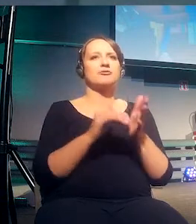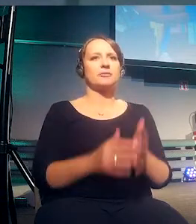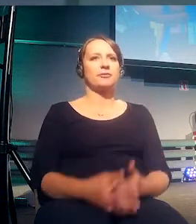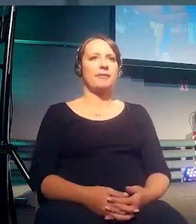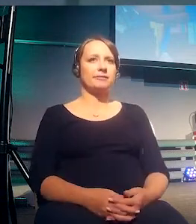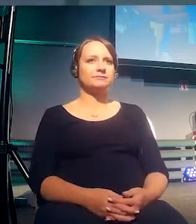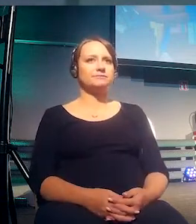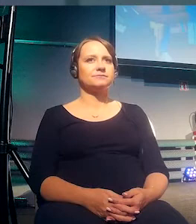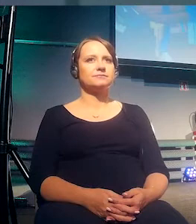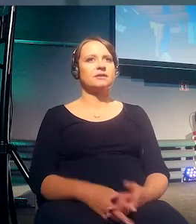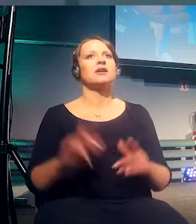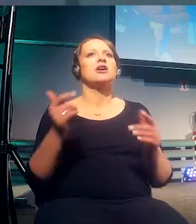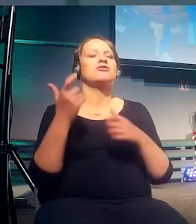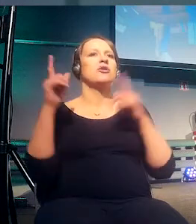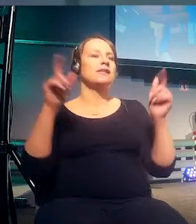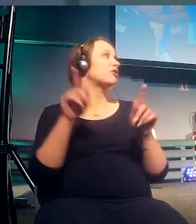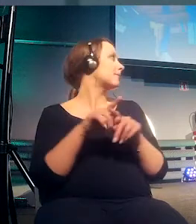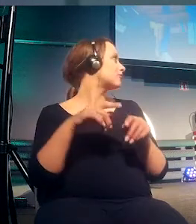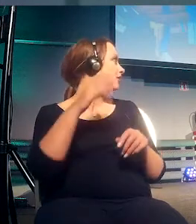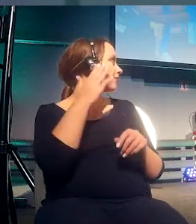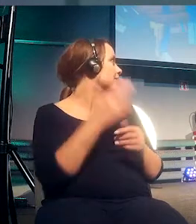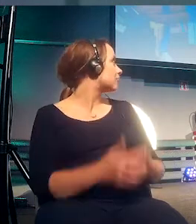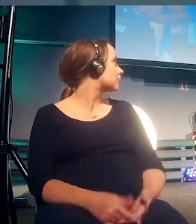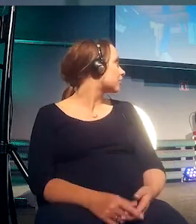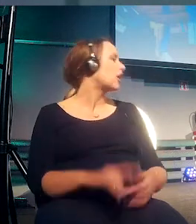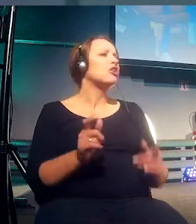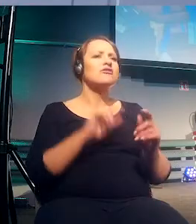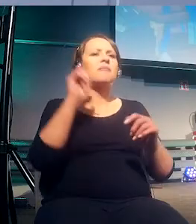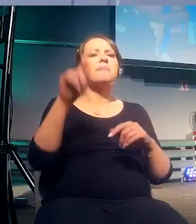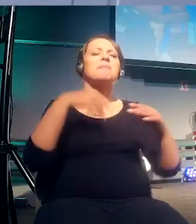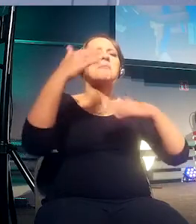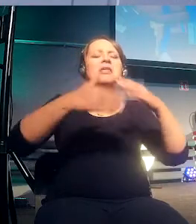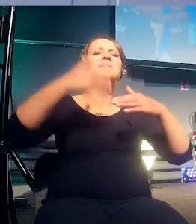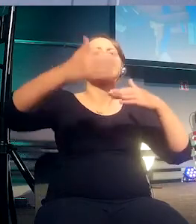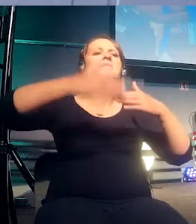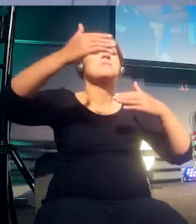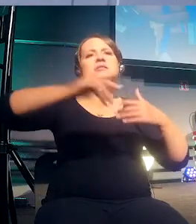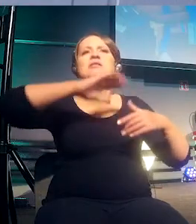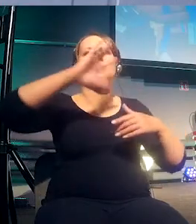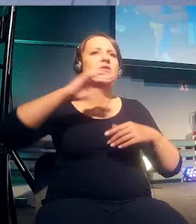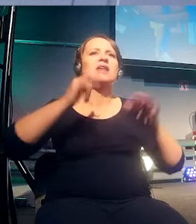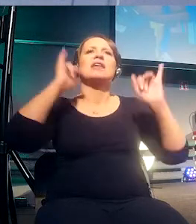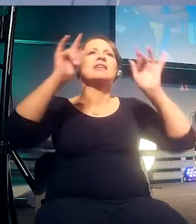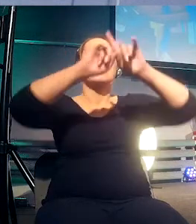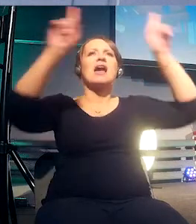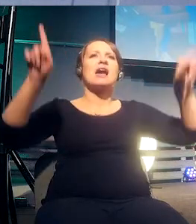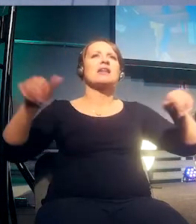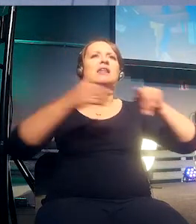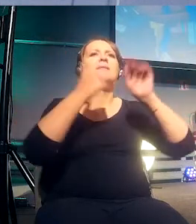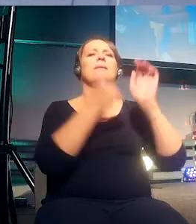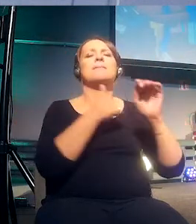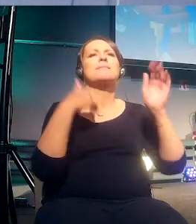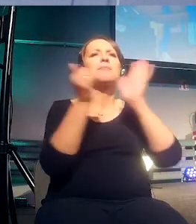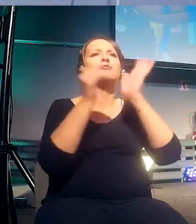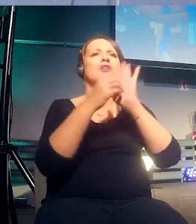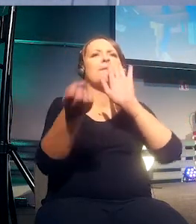I co zaczynamy wiedzieć krok potem? Jakich ekranów w ogóle potrzebujemy w interfejsie,